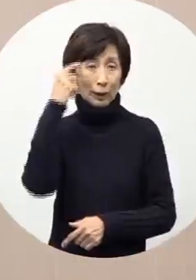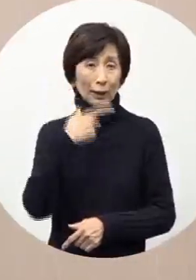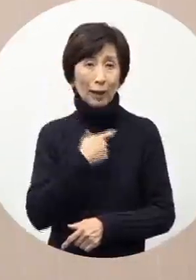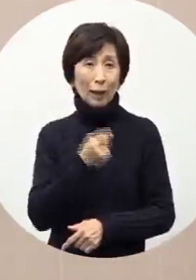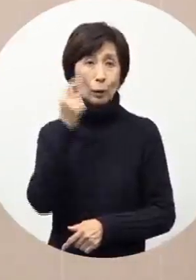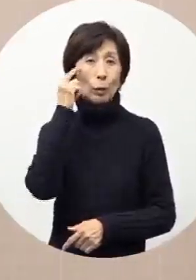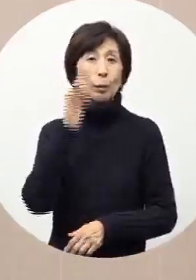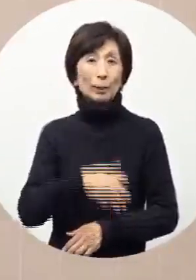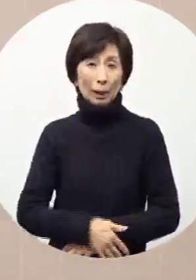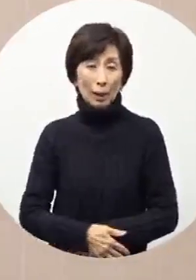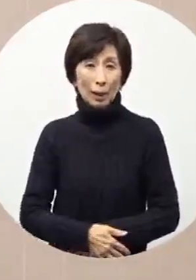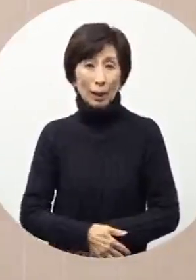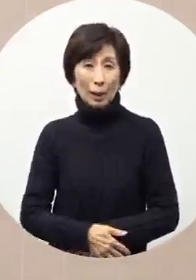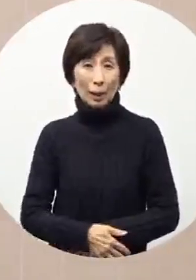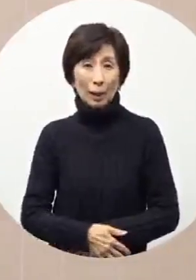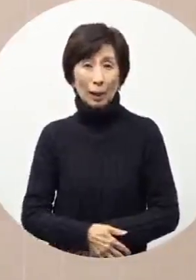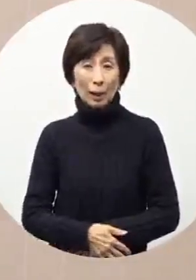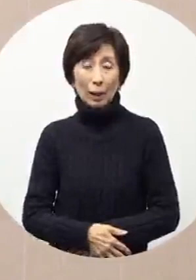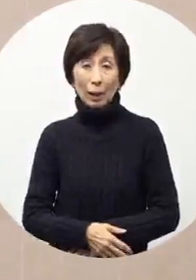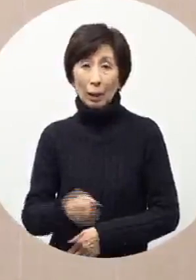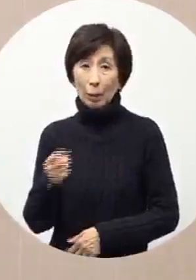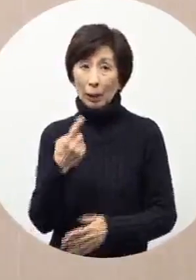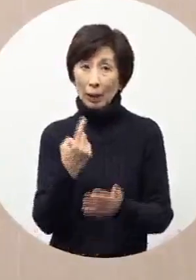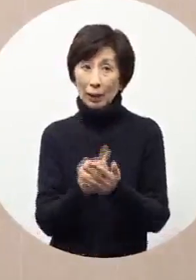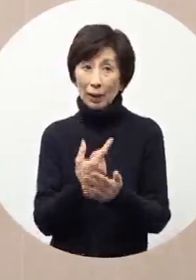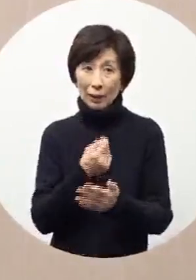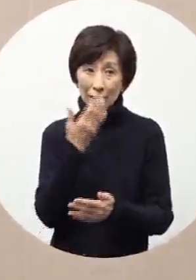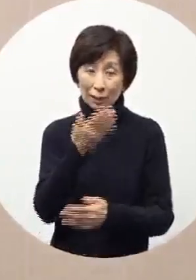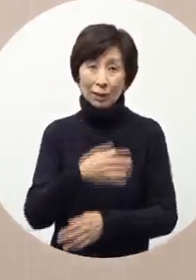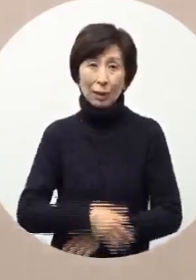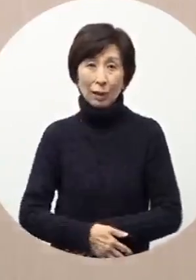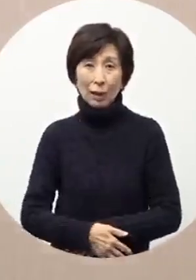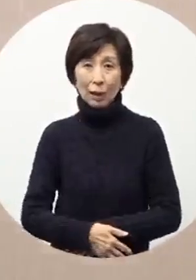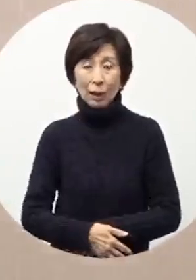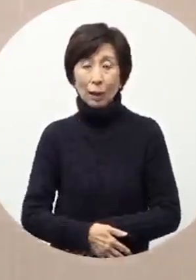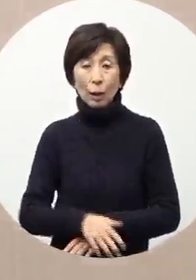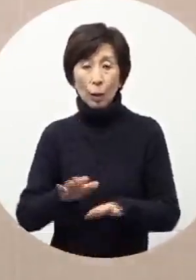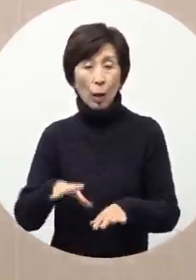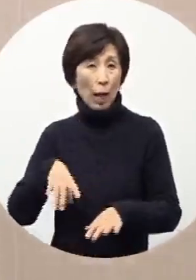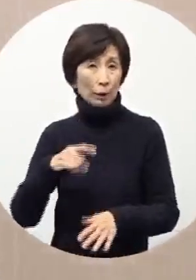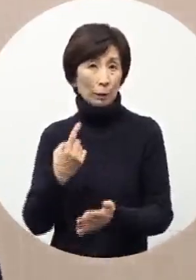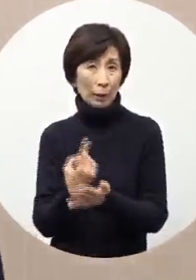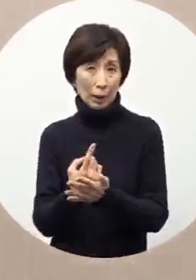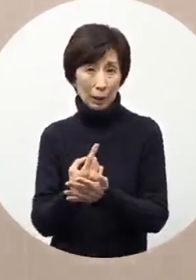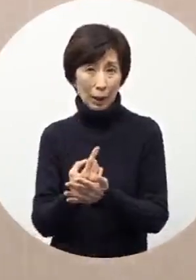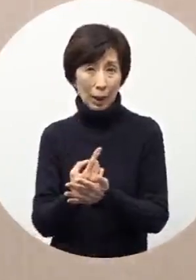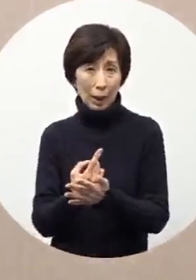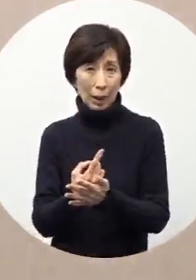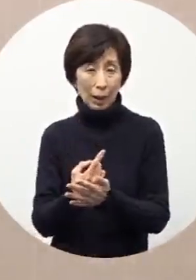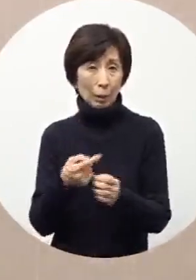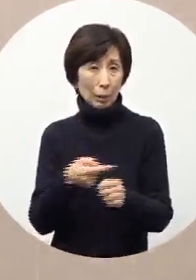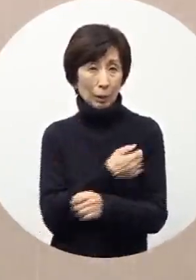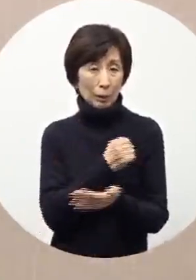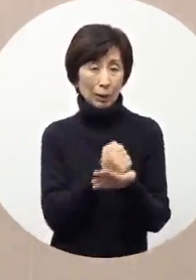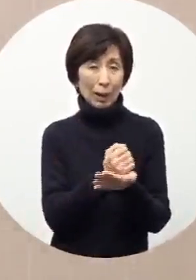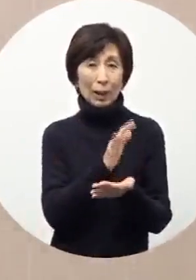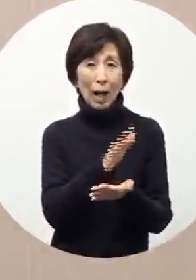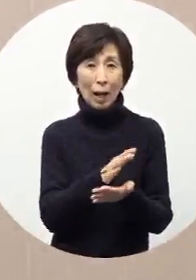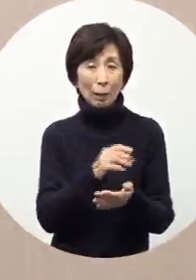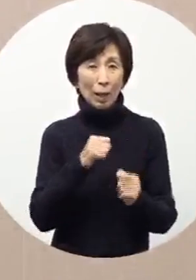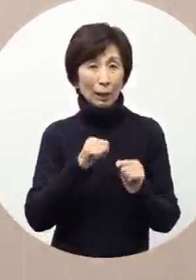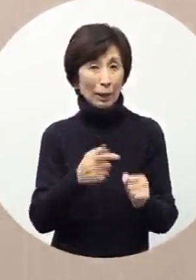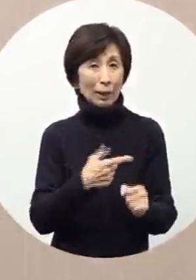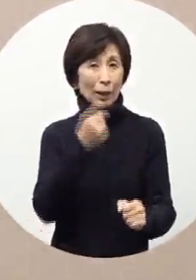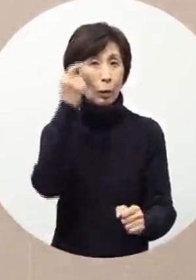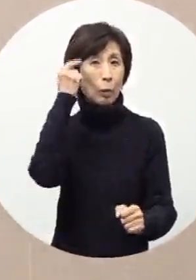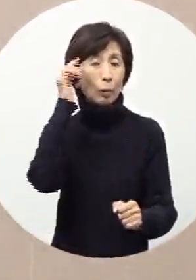に思いました。 またこういうのに参加したいなというふうに思いますか。 そうですね、初めてだったんですけど、また何か機会があったらやってみたいなと思い